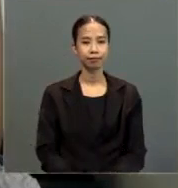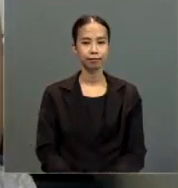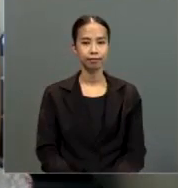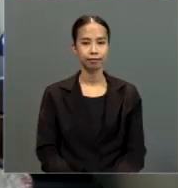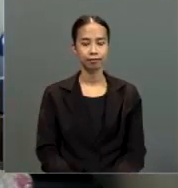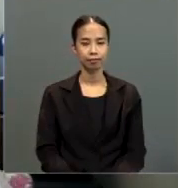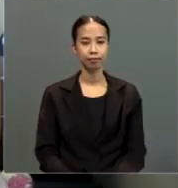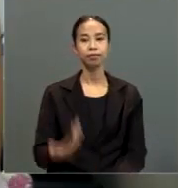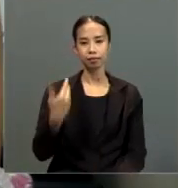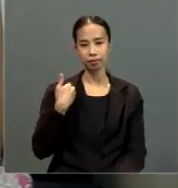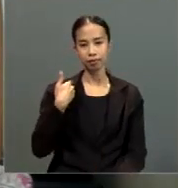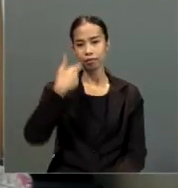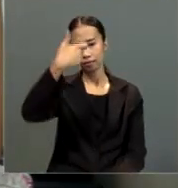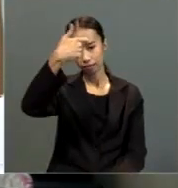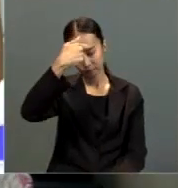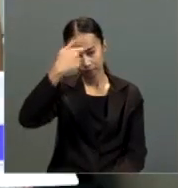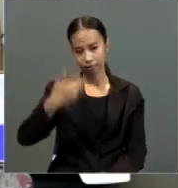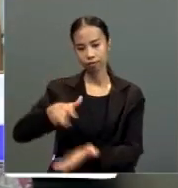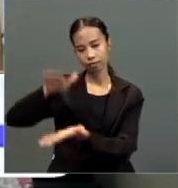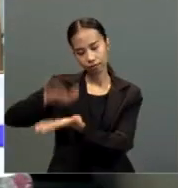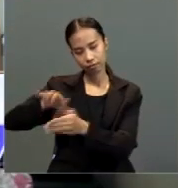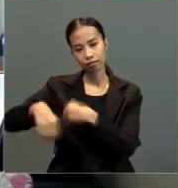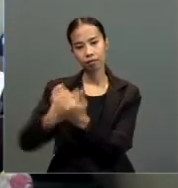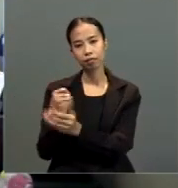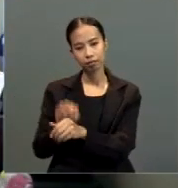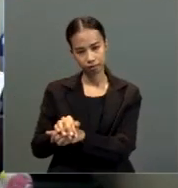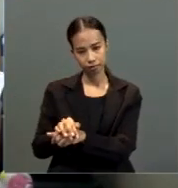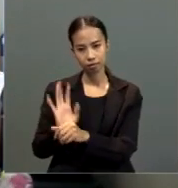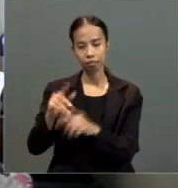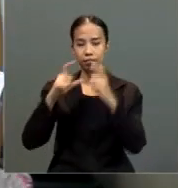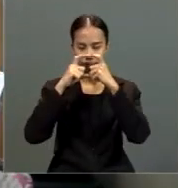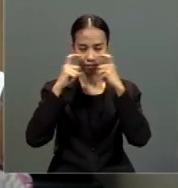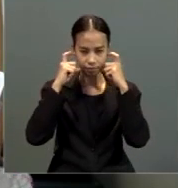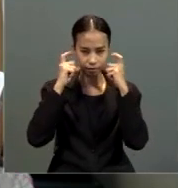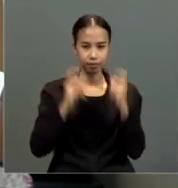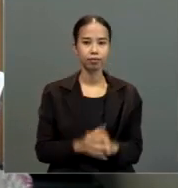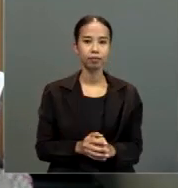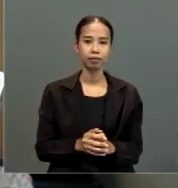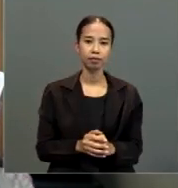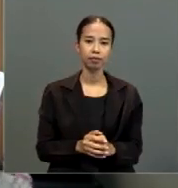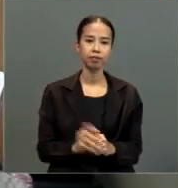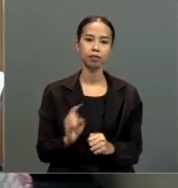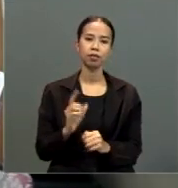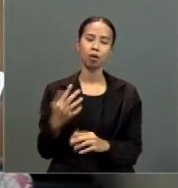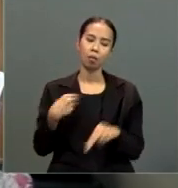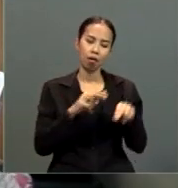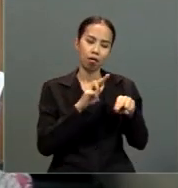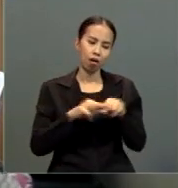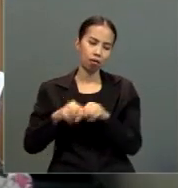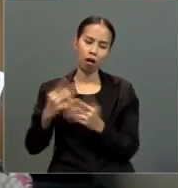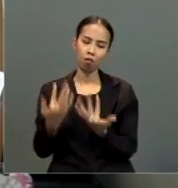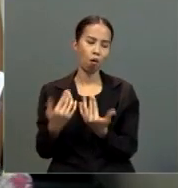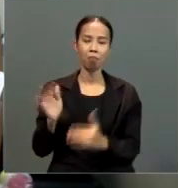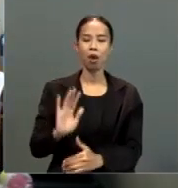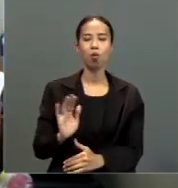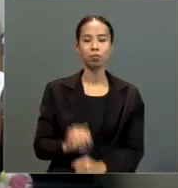มีที่วัดไข้มีเจลค่ะแล้วก็ให้ลูกค้าใส่แมสค่ะแล้วก็ไม่ให้ลูกค้ารอในร้านค่ะ อย่